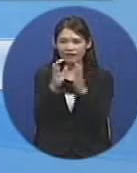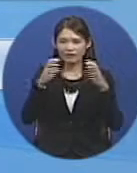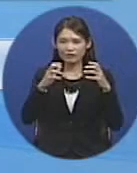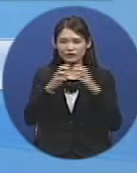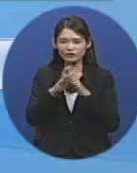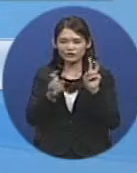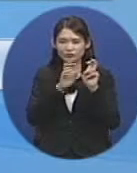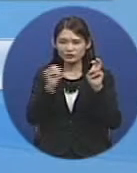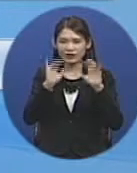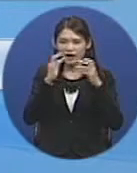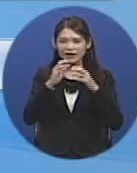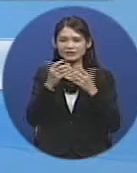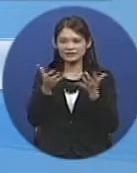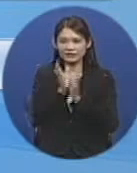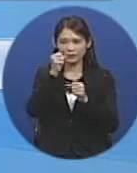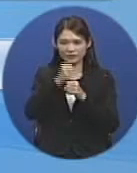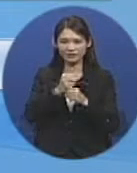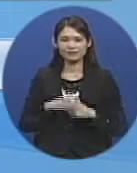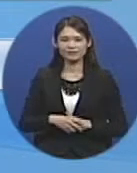20명의 아이들로 구성됐습니다.